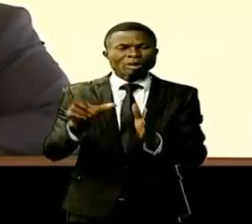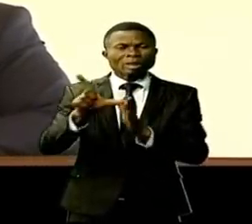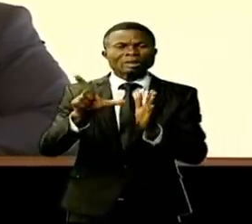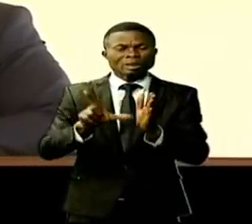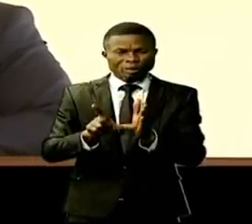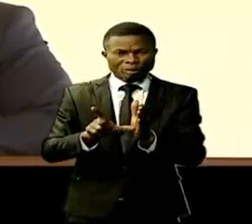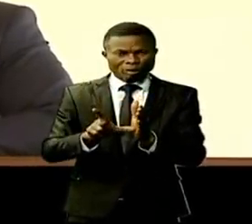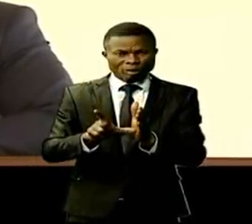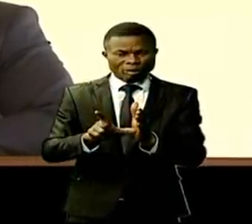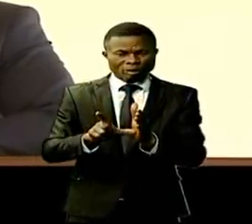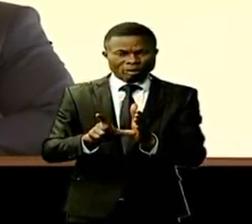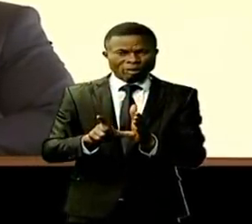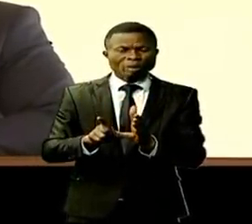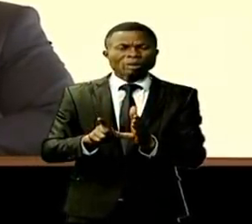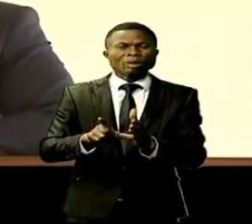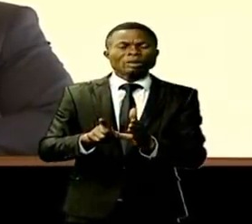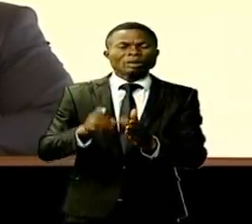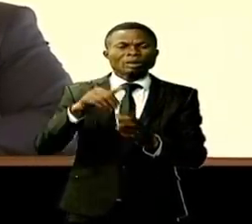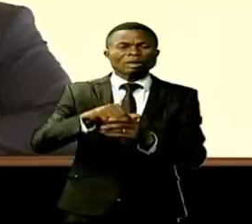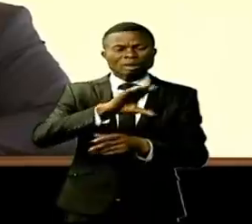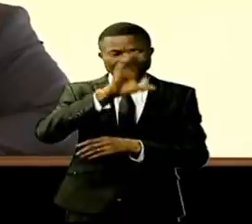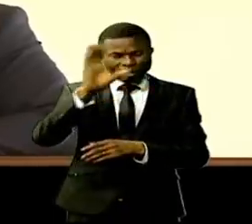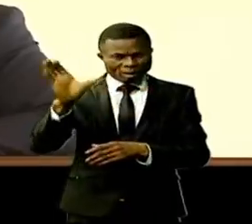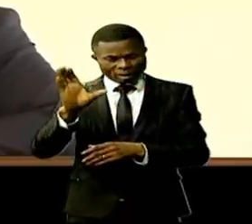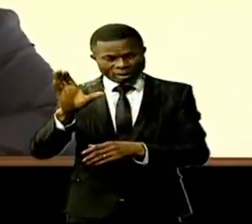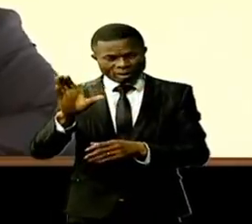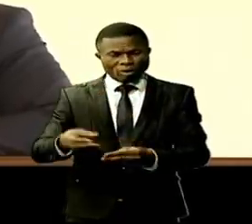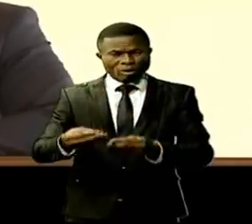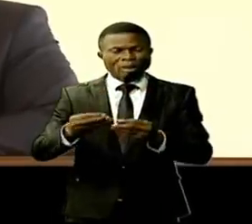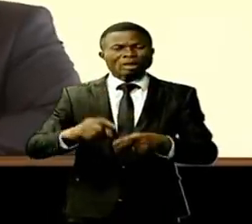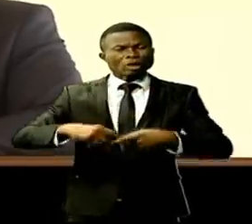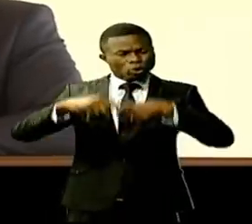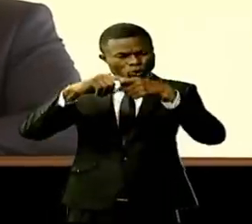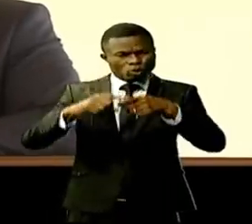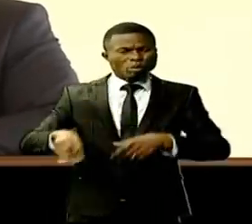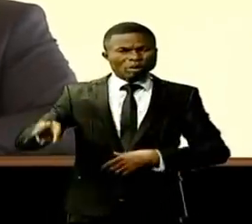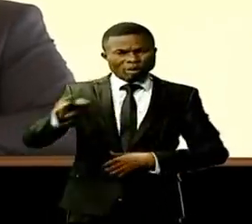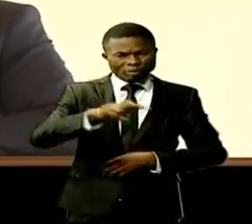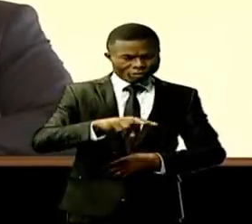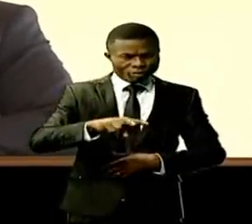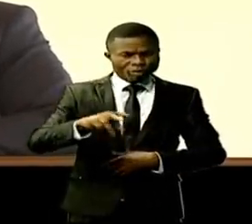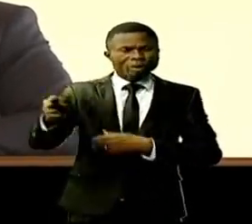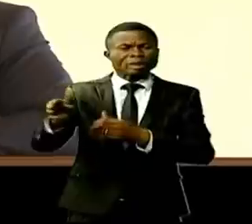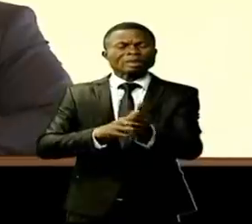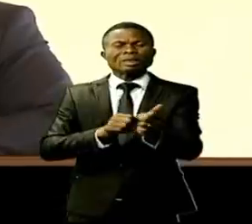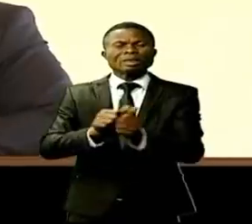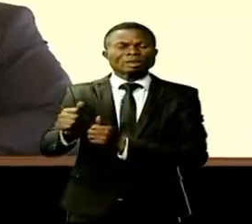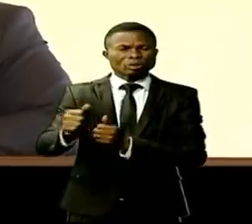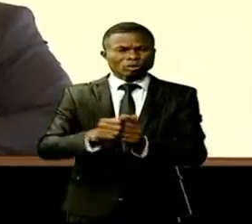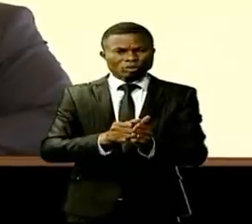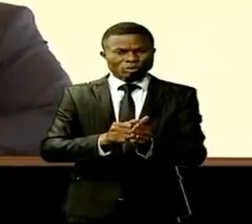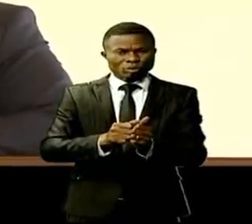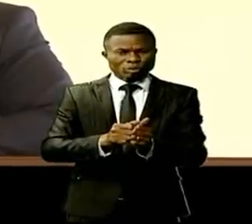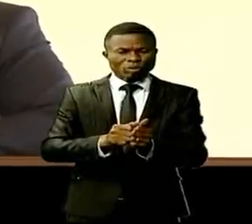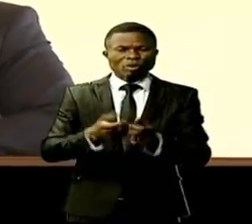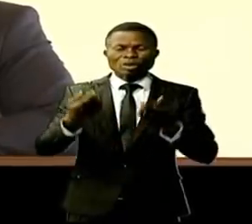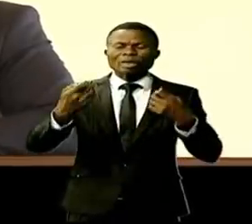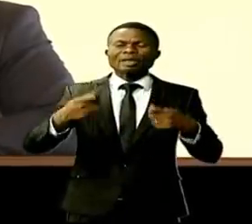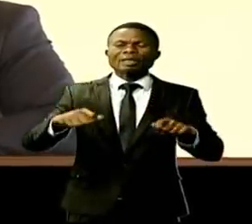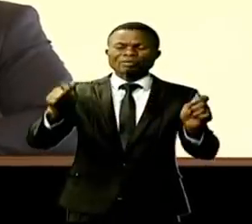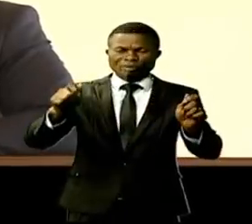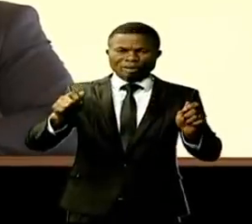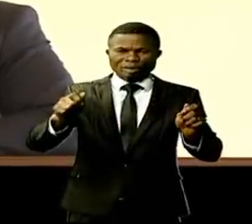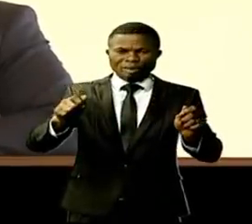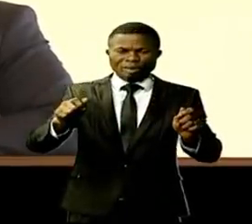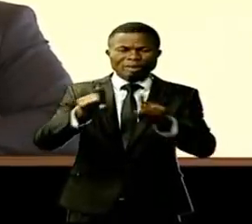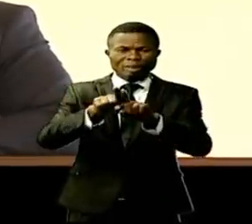législation foncière qui vous interdit de brader, de vendre